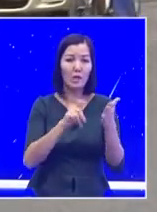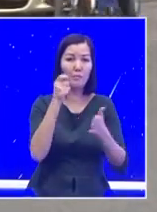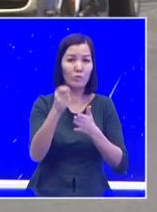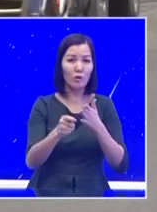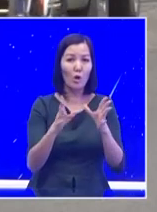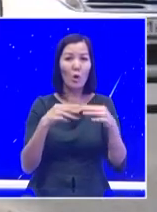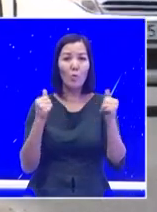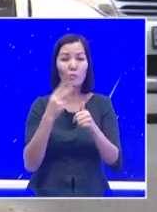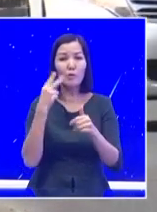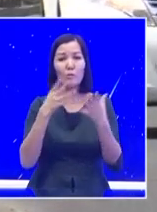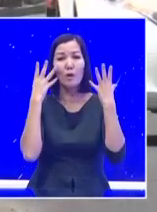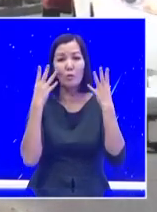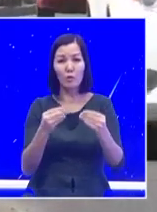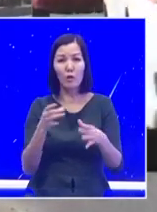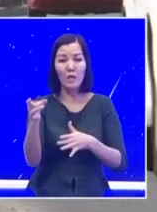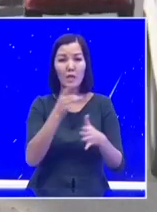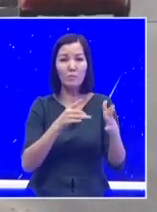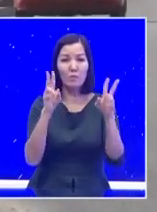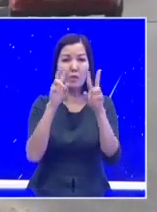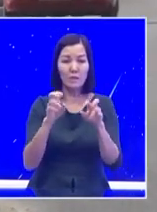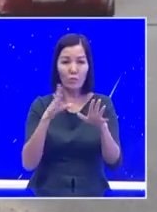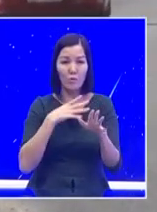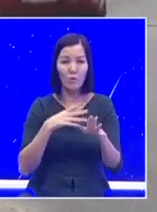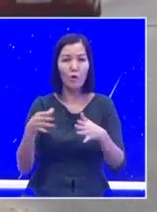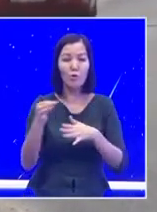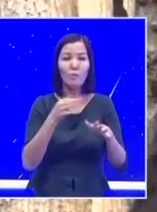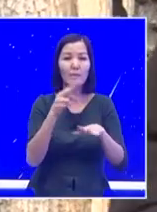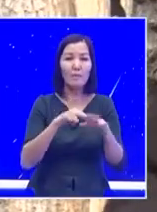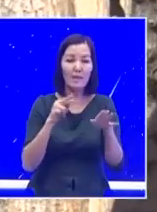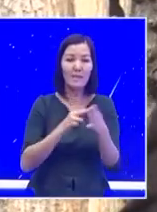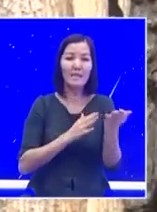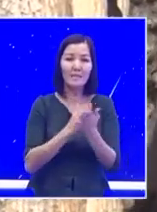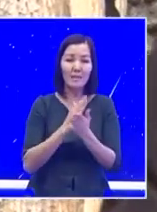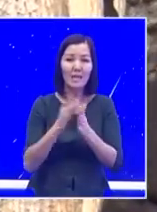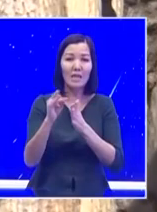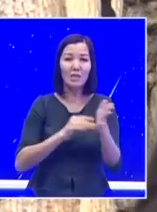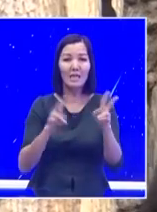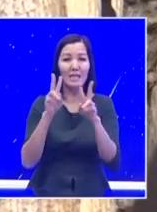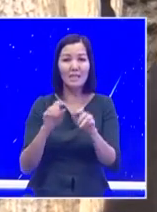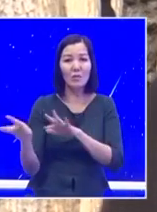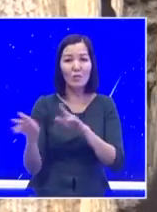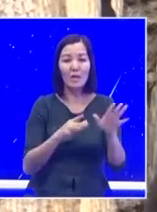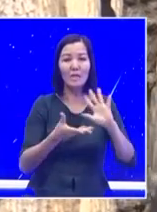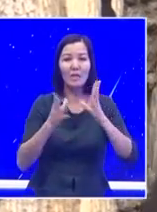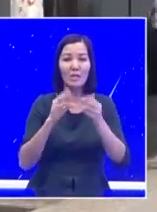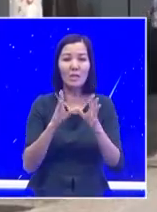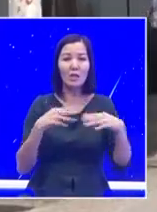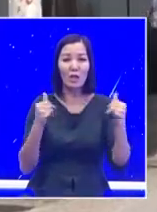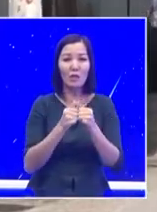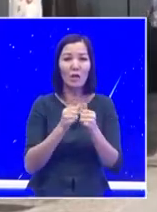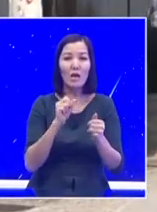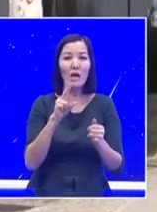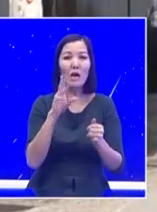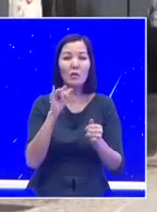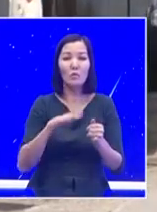Отбасы 20 күннен астам уақыт республикалық іздеуде болған. Облыстық полиция қызметкерлерінің жедел іздестіру шарасы нәтижесінде жанұя